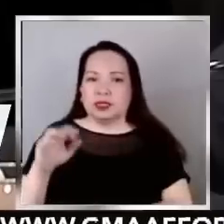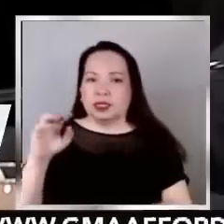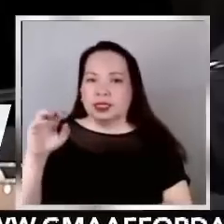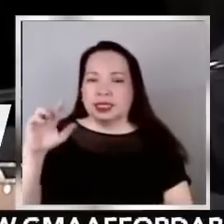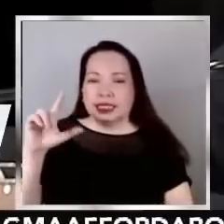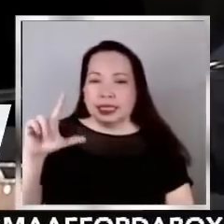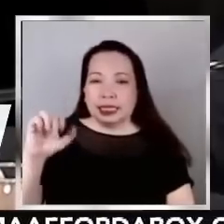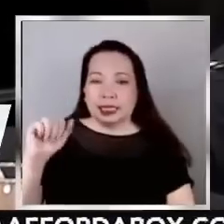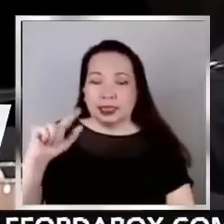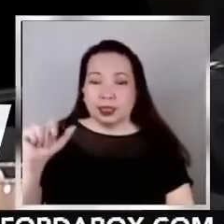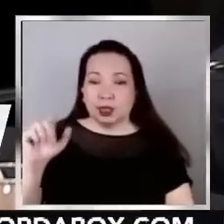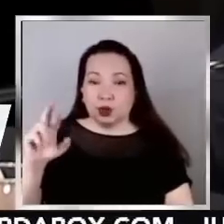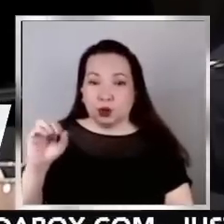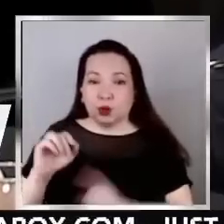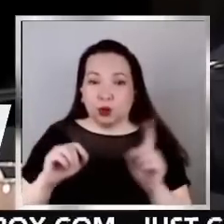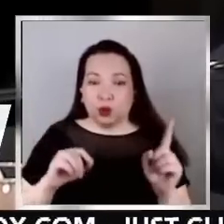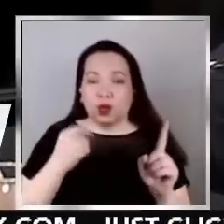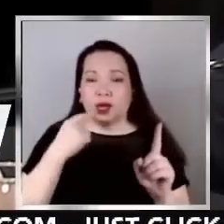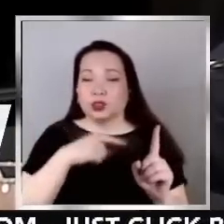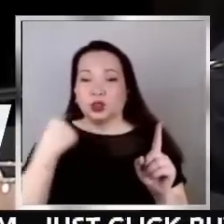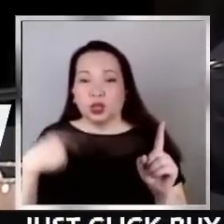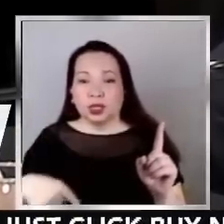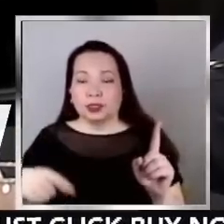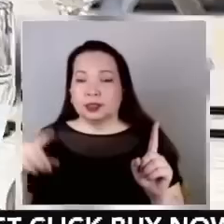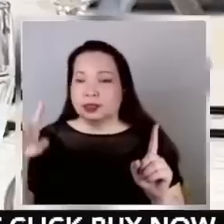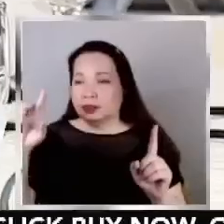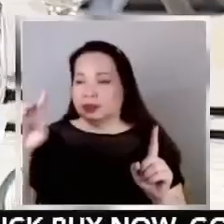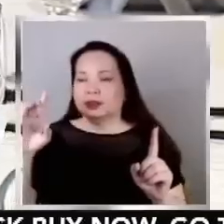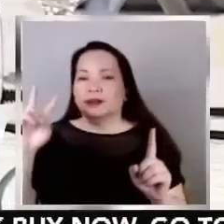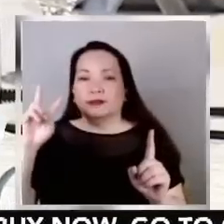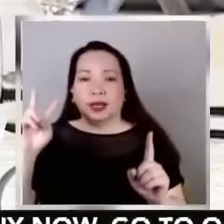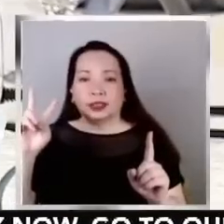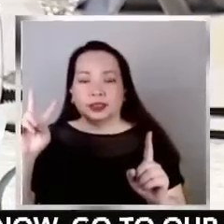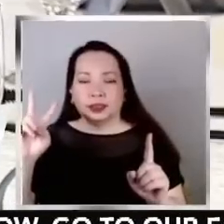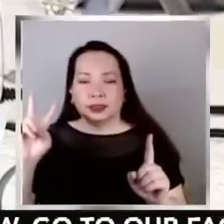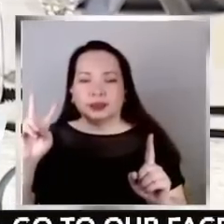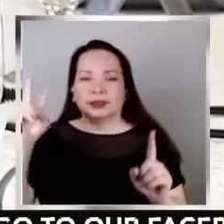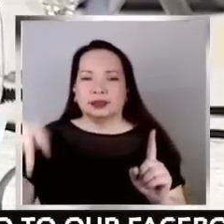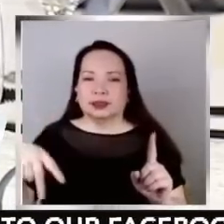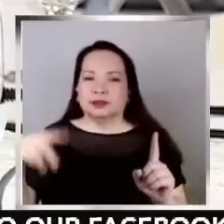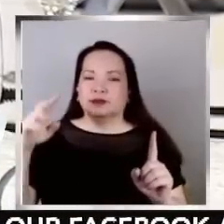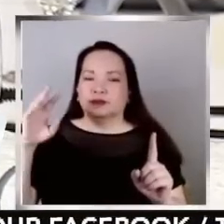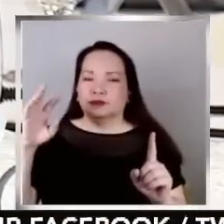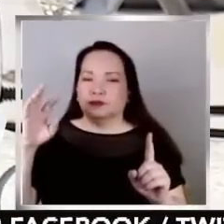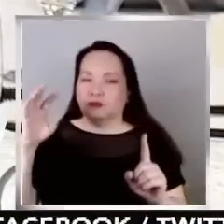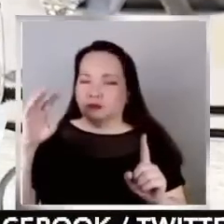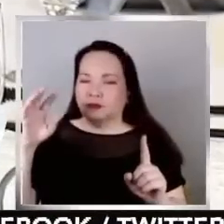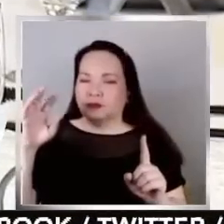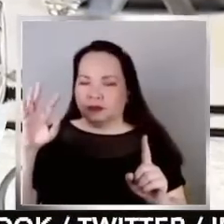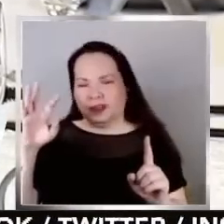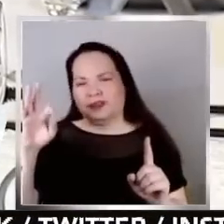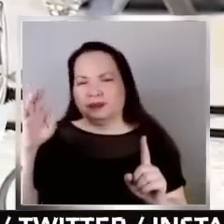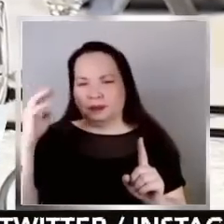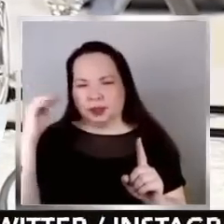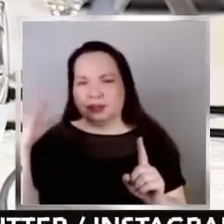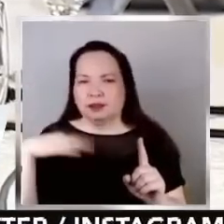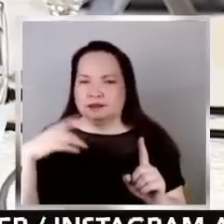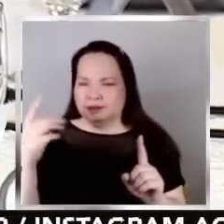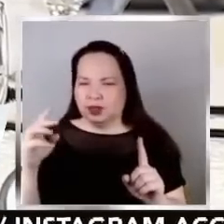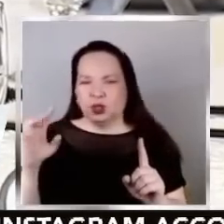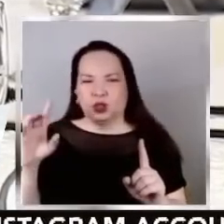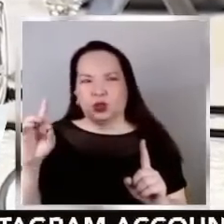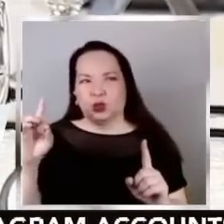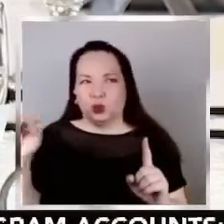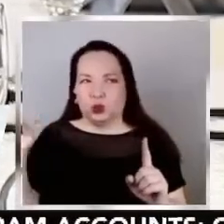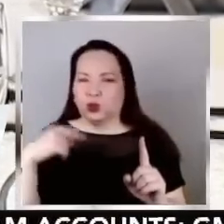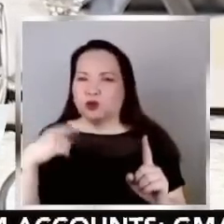at Chinese Vice Foreign Minister Sun Weidong. Sabi ni Lazaro, nagkausap na sila ni Sun kaugnay sa maritime disputes